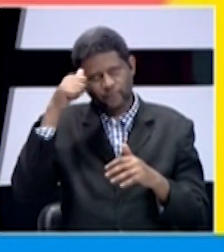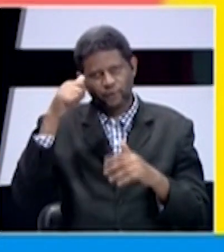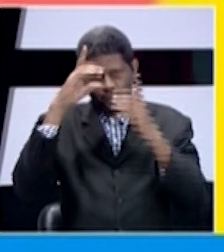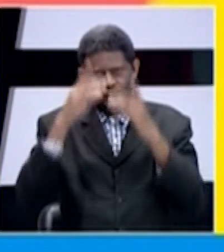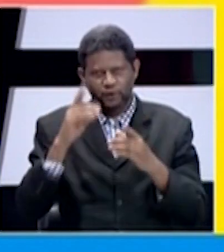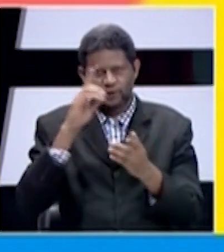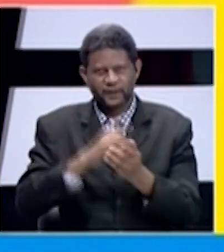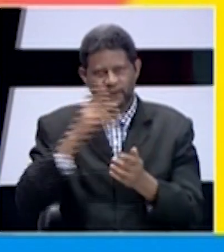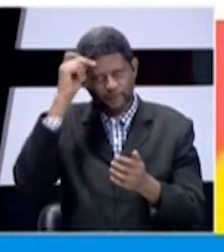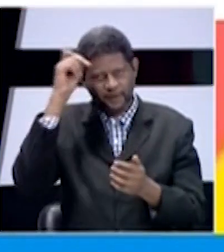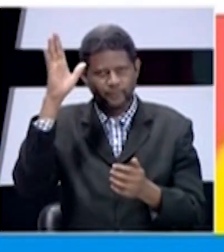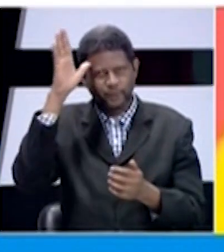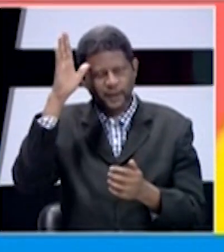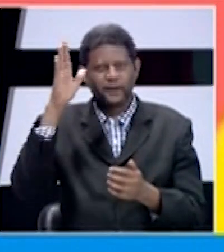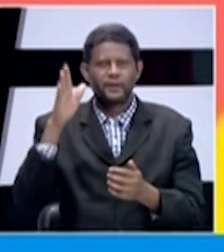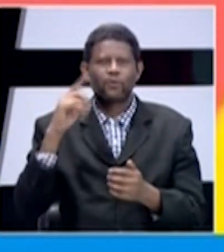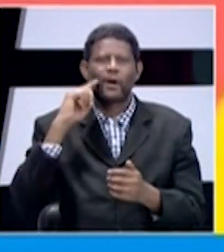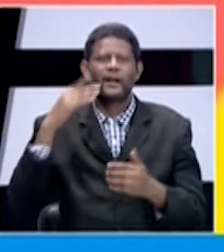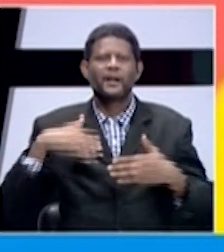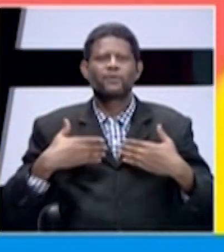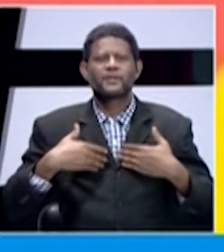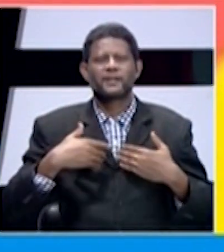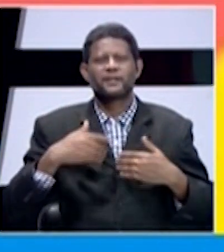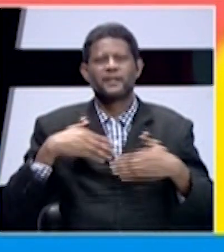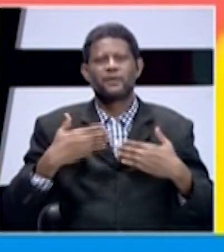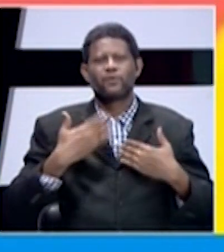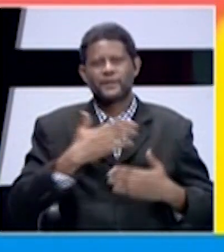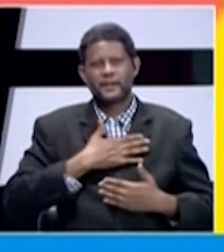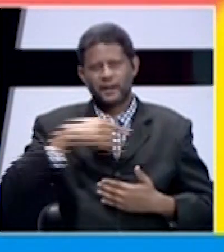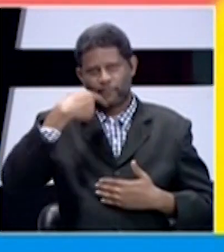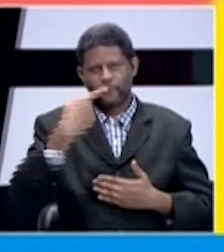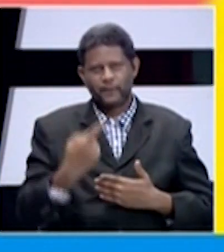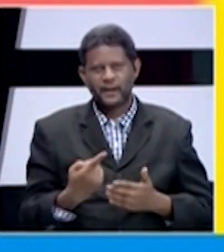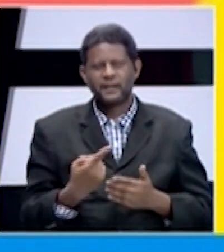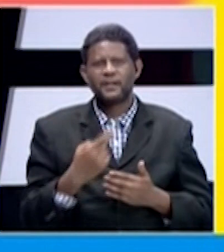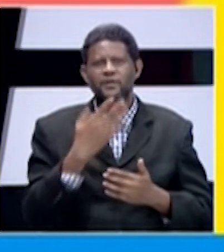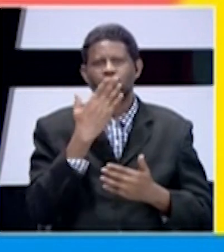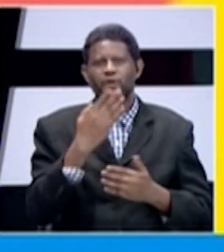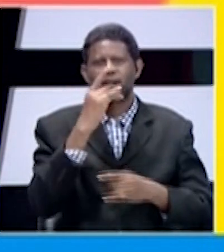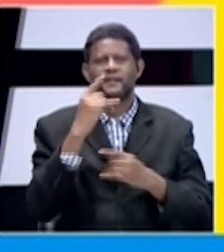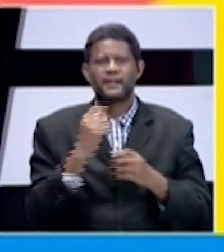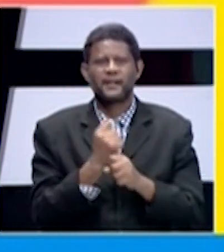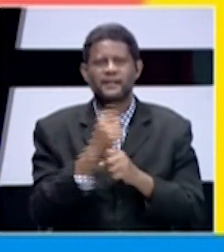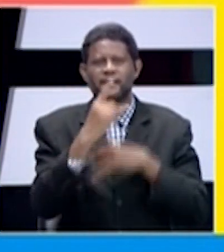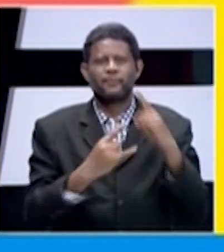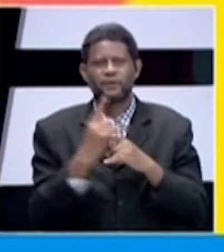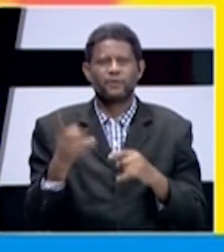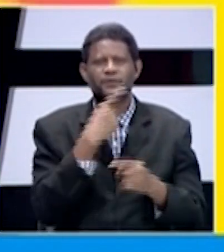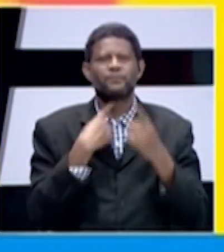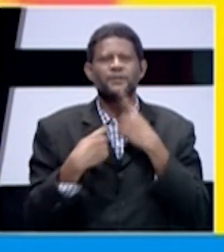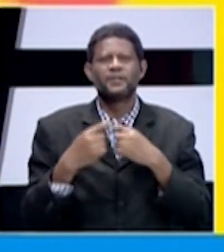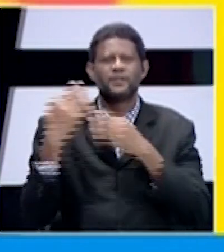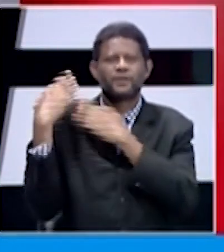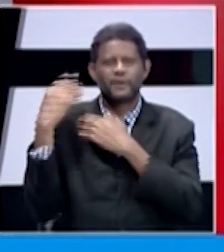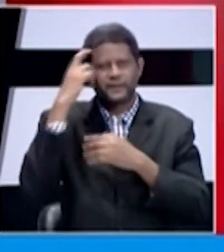ትግራይ ዶክተር ደብረፅዮን ገብረ ሚካኤል እንኳዕ ኣሐጎሶም ኣሐጎሰና ብምባል ሰናይ ናይ ስራሕ ዘመን ክኾነሎም ተመኒዮም ንሽመት